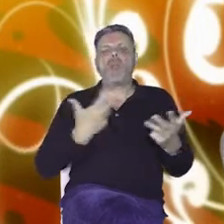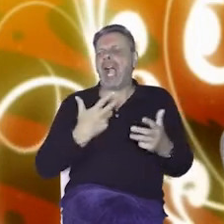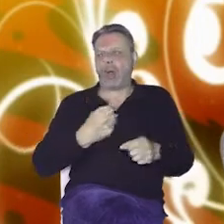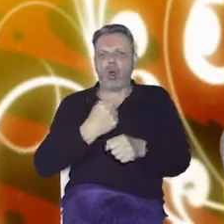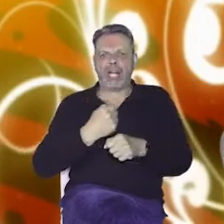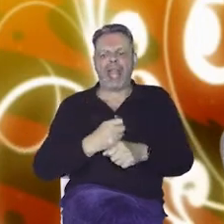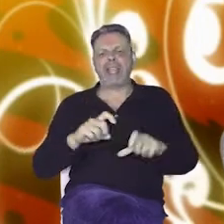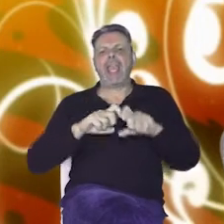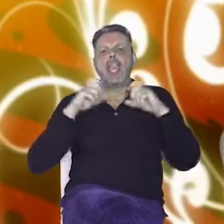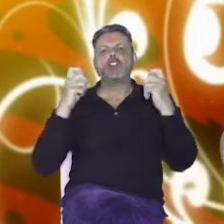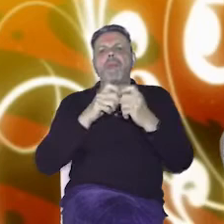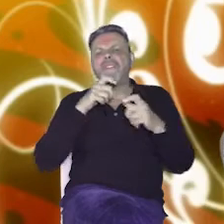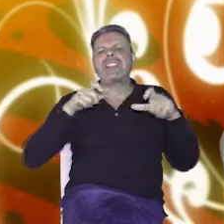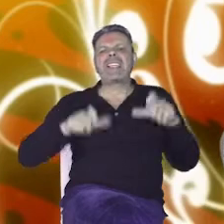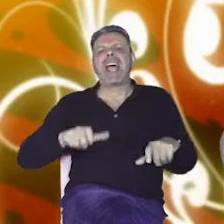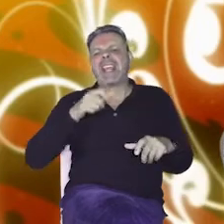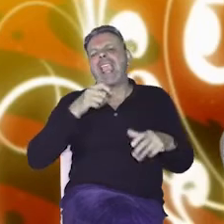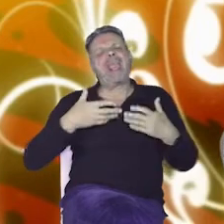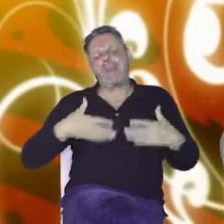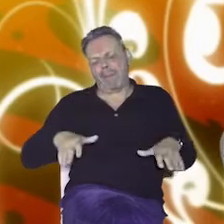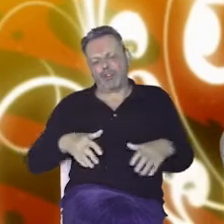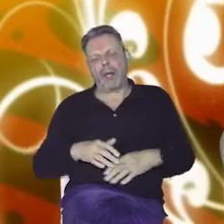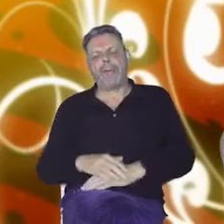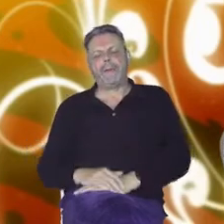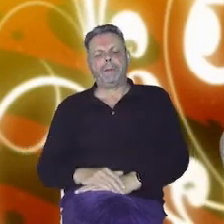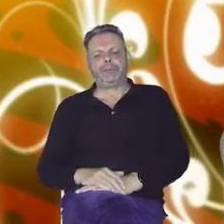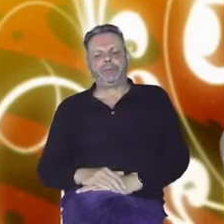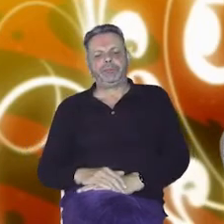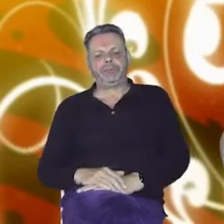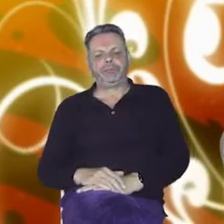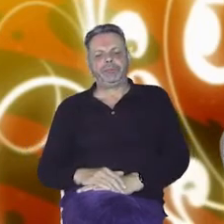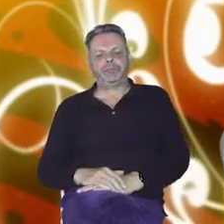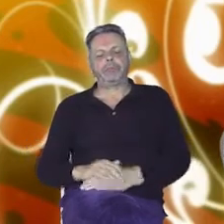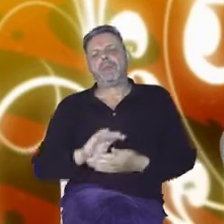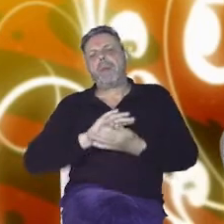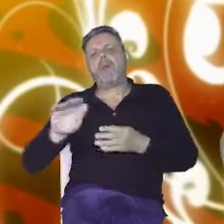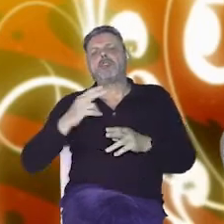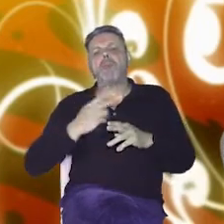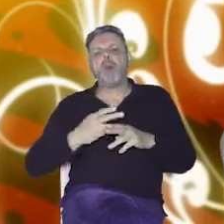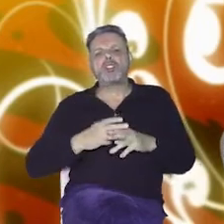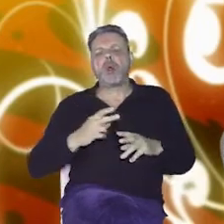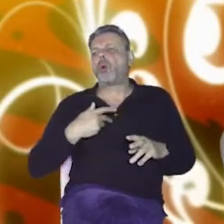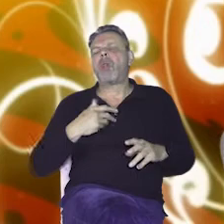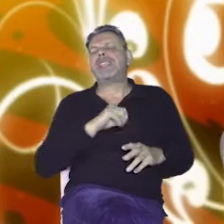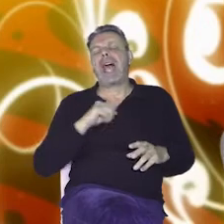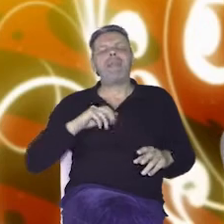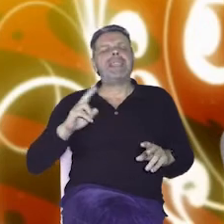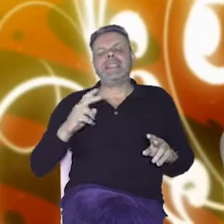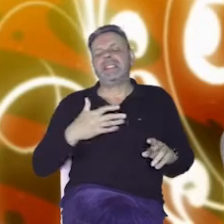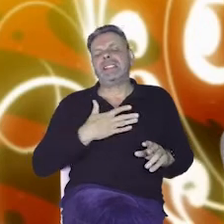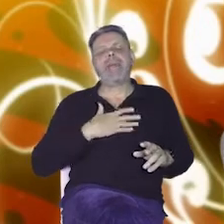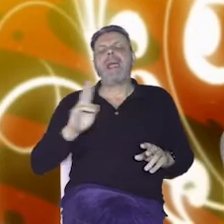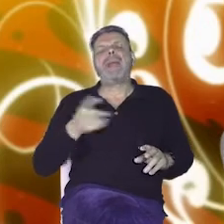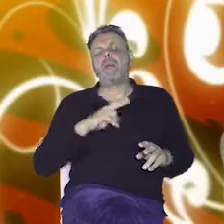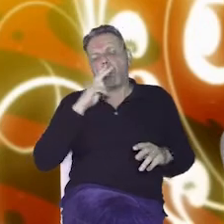domovi za starije i nemoćne, naročito bolesne, koji ne mogu više sebe kontrolirati, koji su